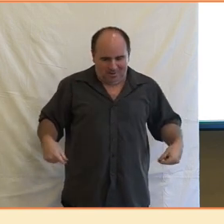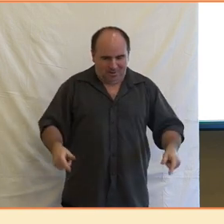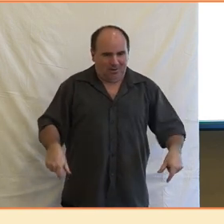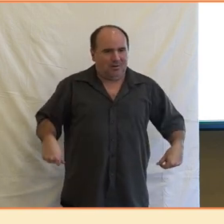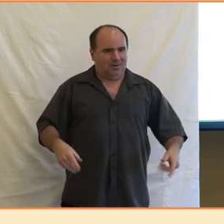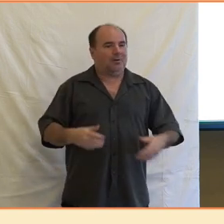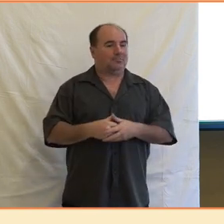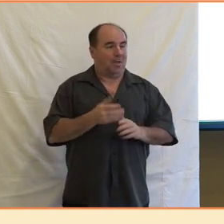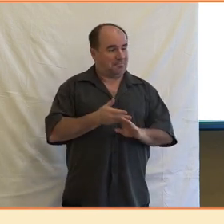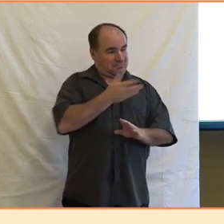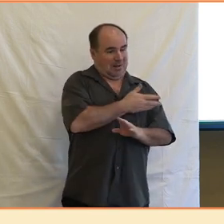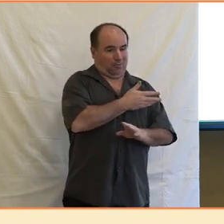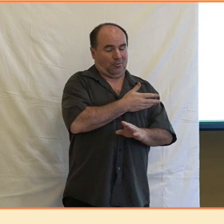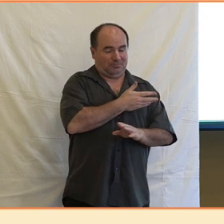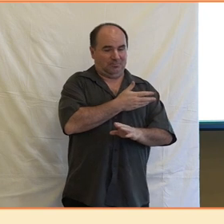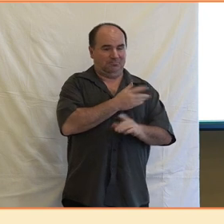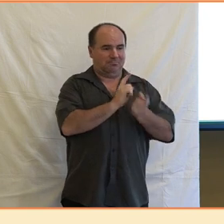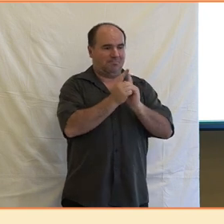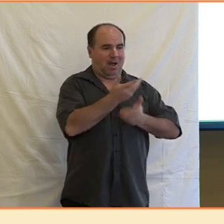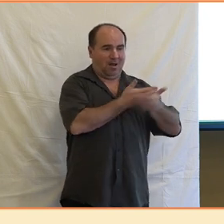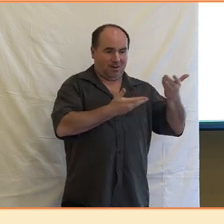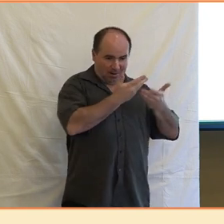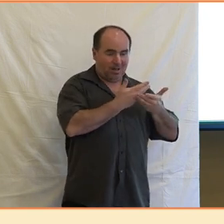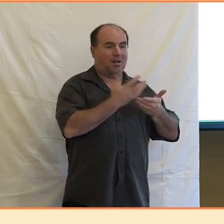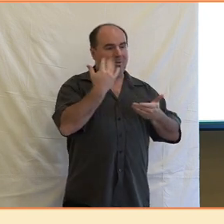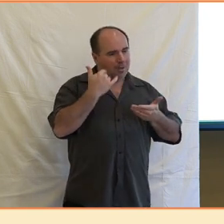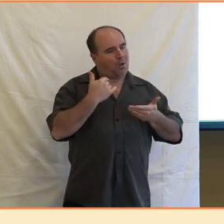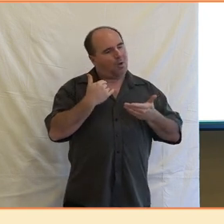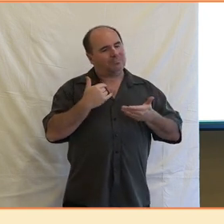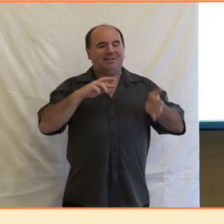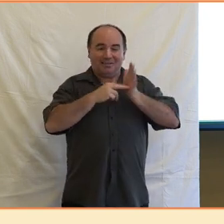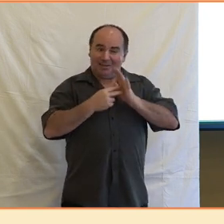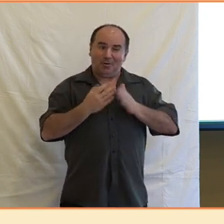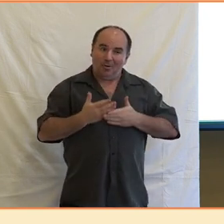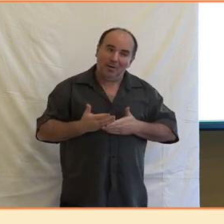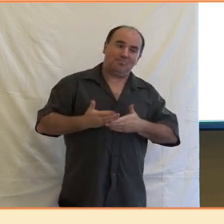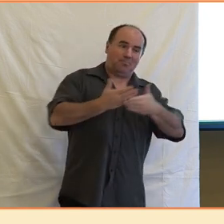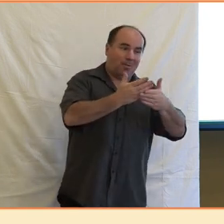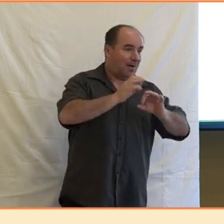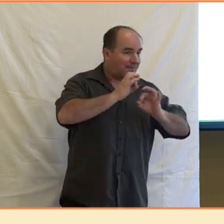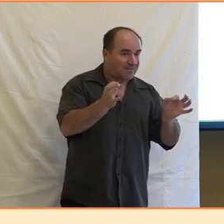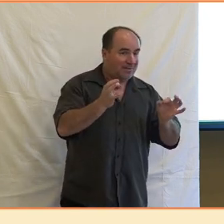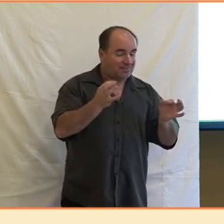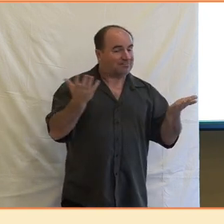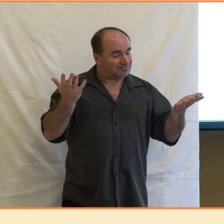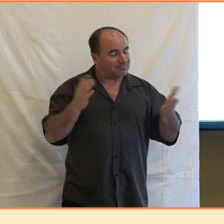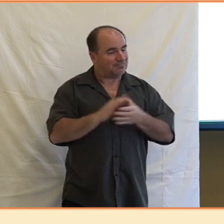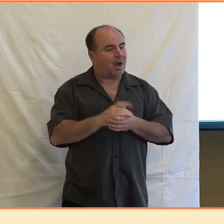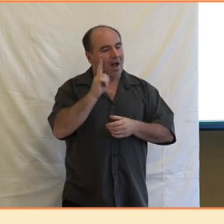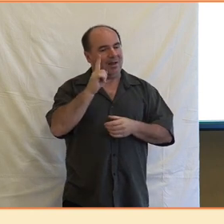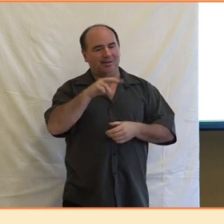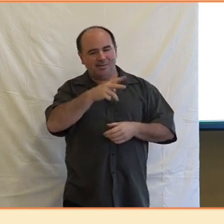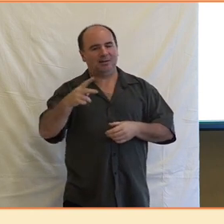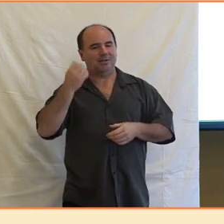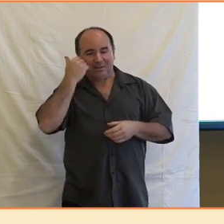naopak se zaměřoval hodně na technologie, že technologie mohou pomáhat překlenovat tento zdravotní handicap, což